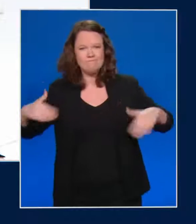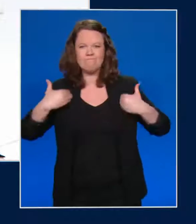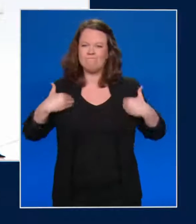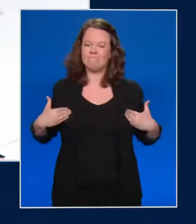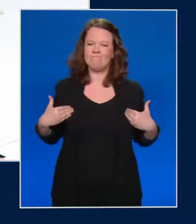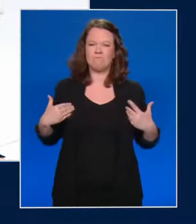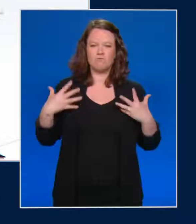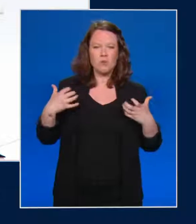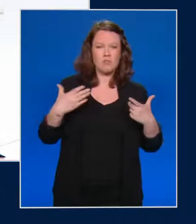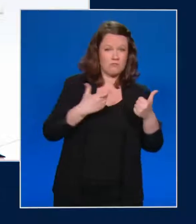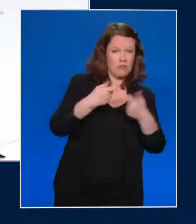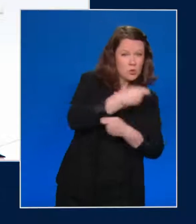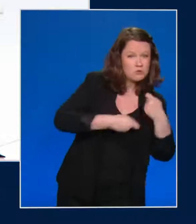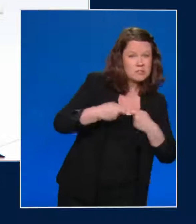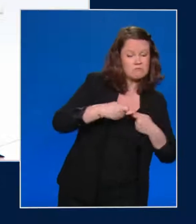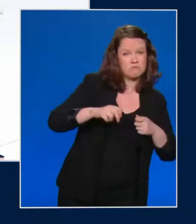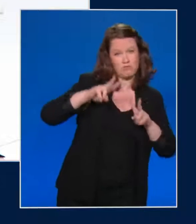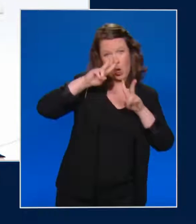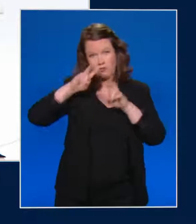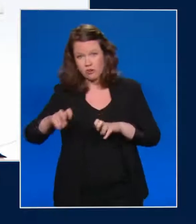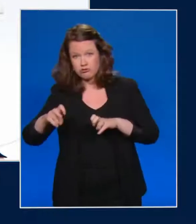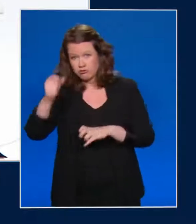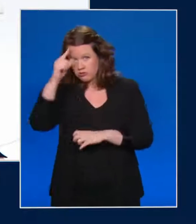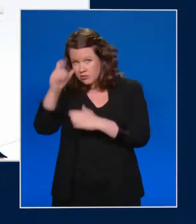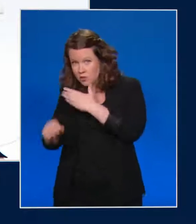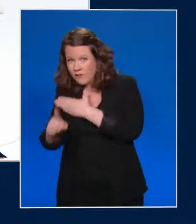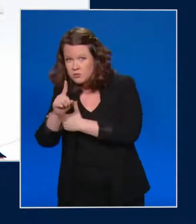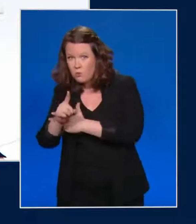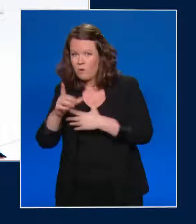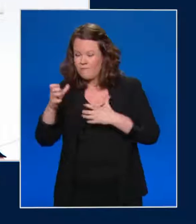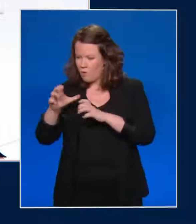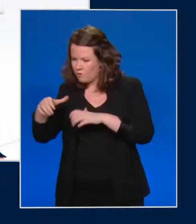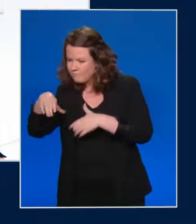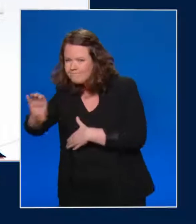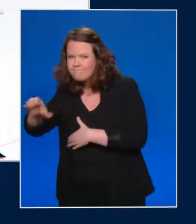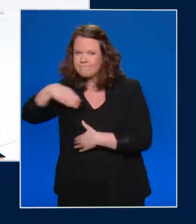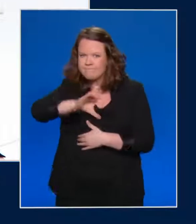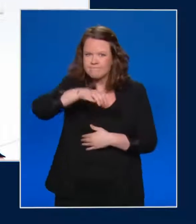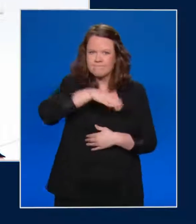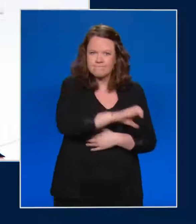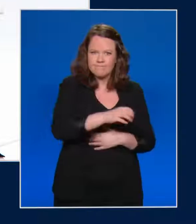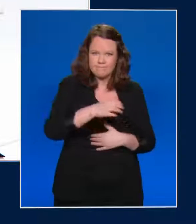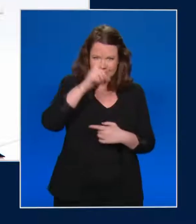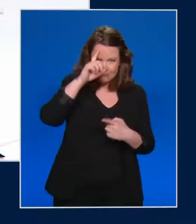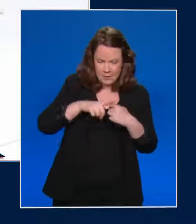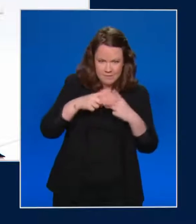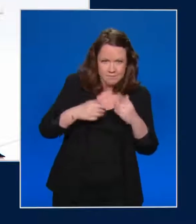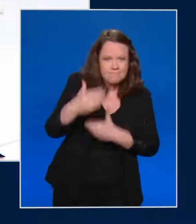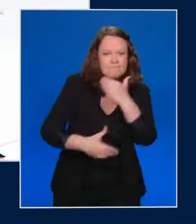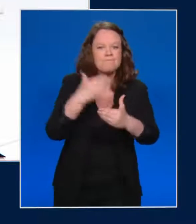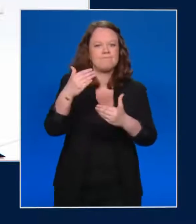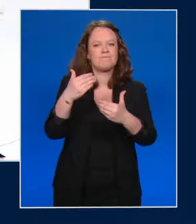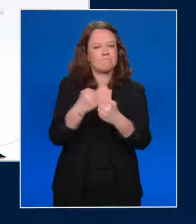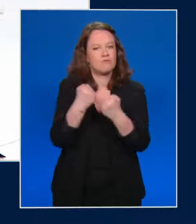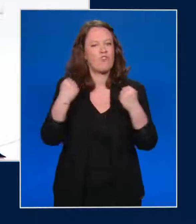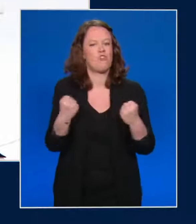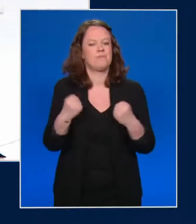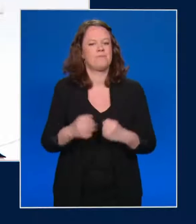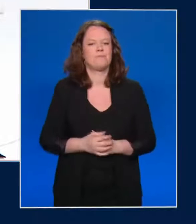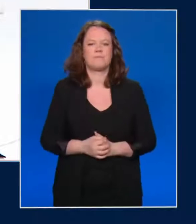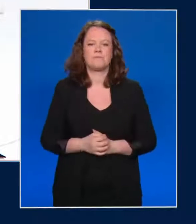son innovation déjà renforcé à la lumière de la pandémie notre europe dans cette épreuve